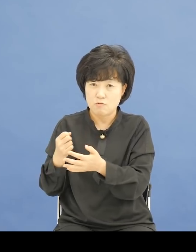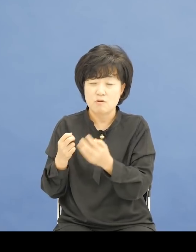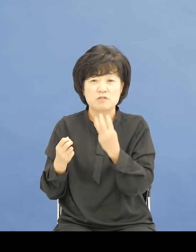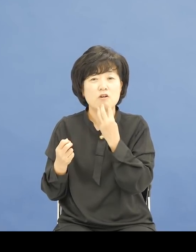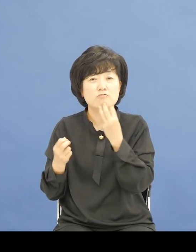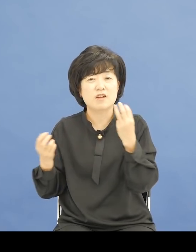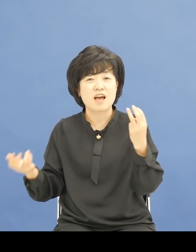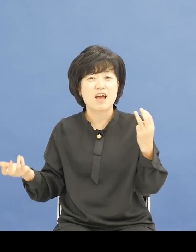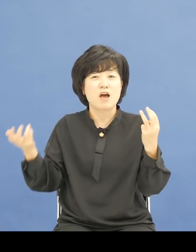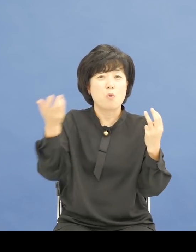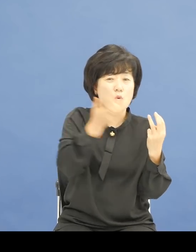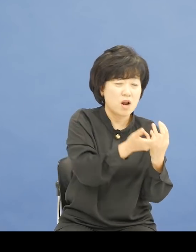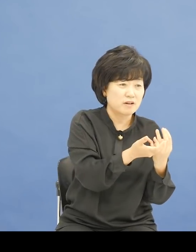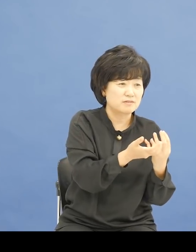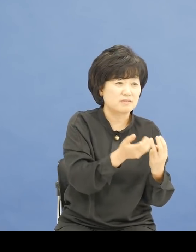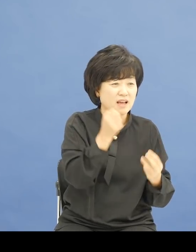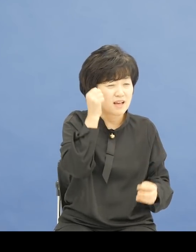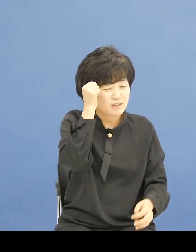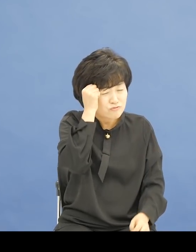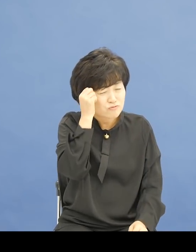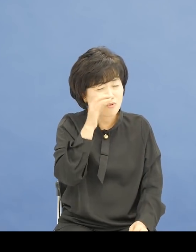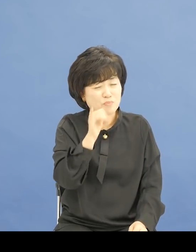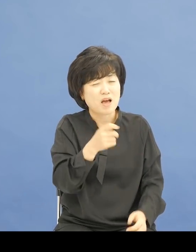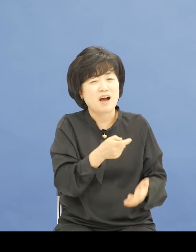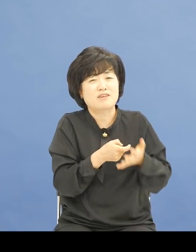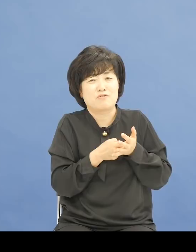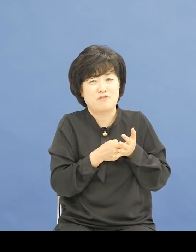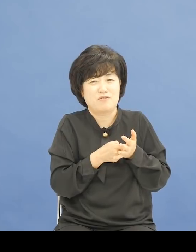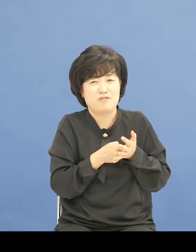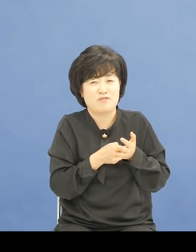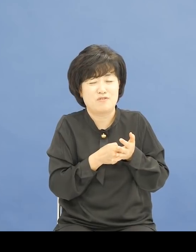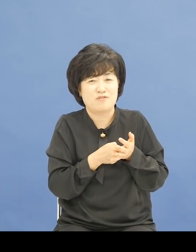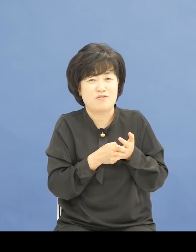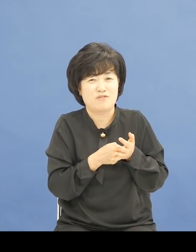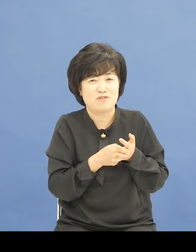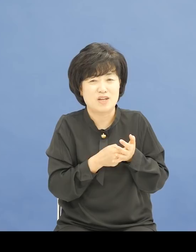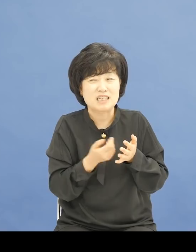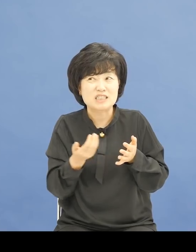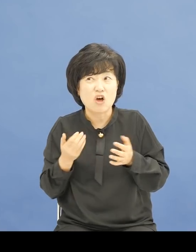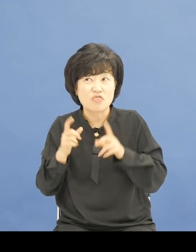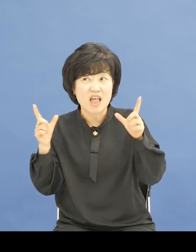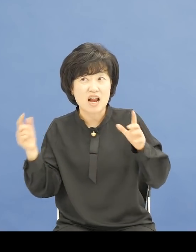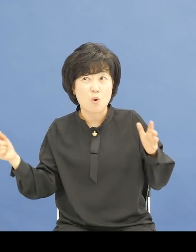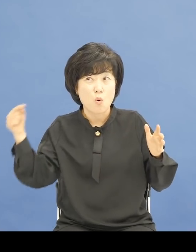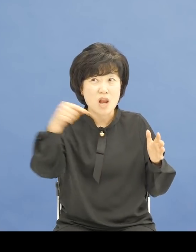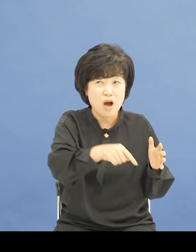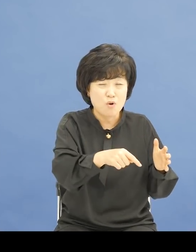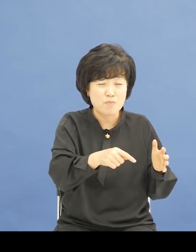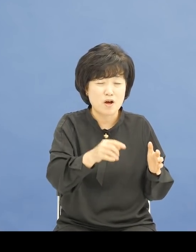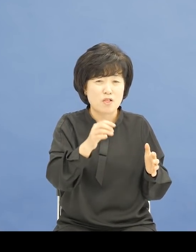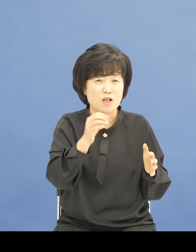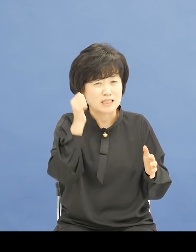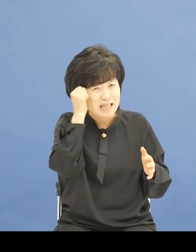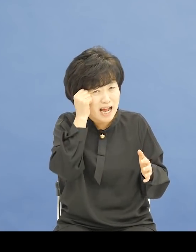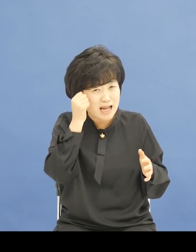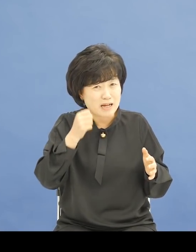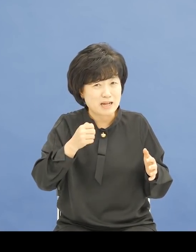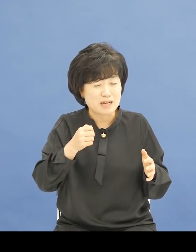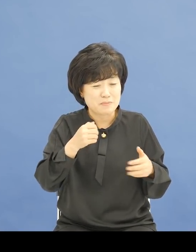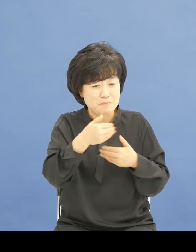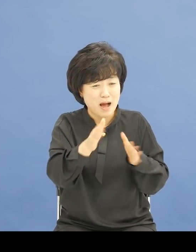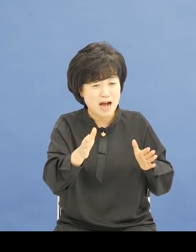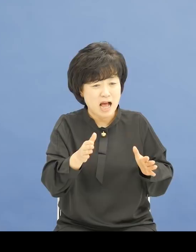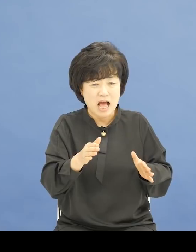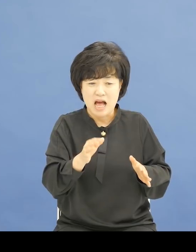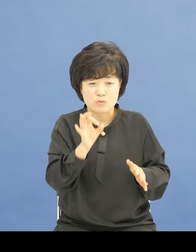네. 한 번 서울에 올라왔는데 이제 숙소비를 아끼려고 네. 그 전날 올라오면 또 숙소비가 드니까 네. 새벽 이른 시간에